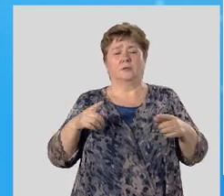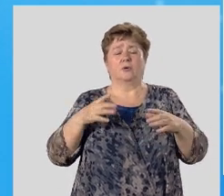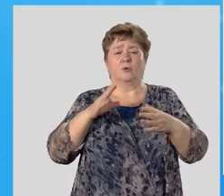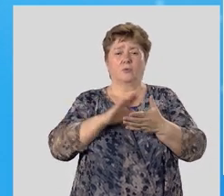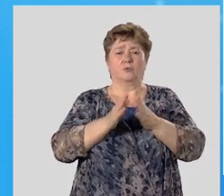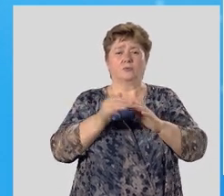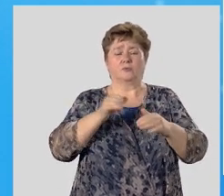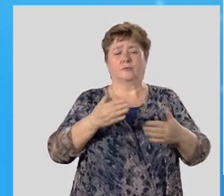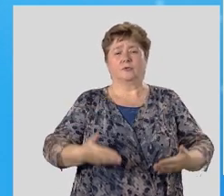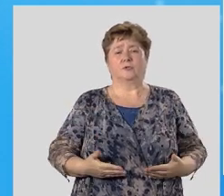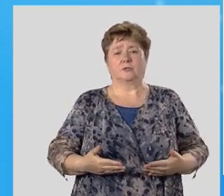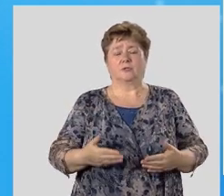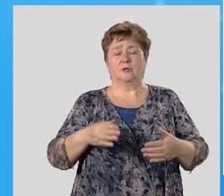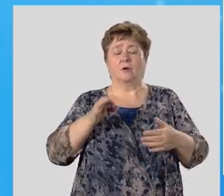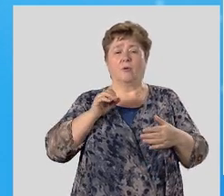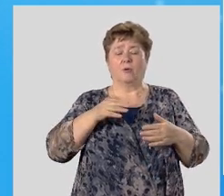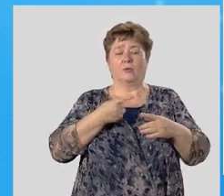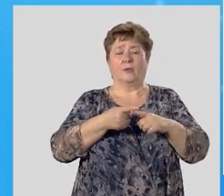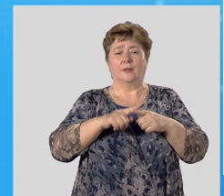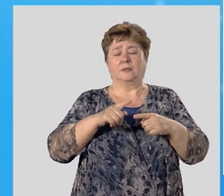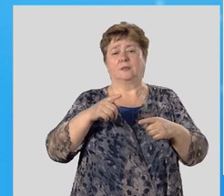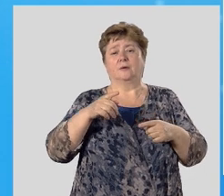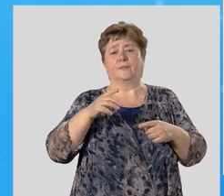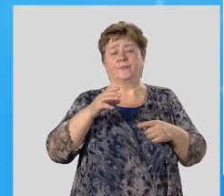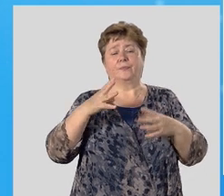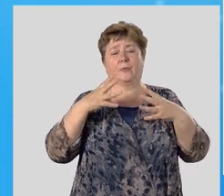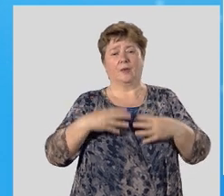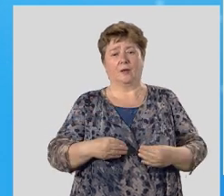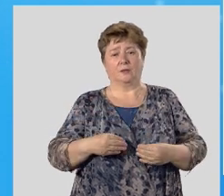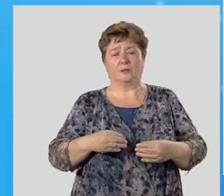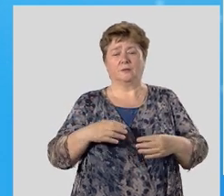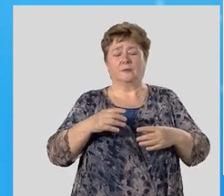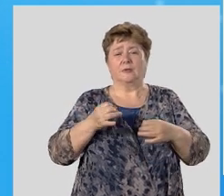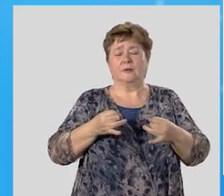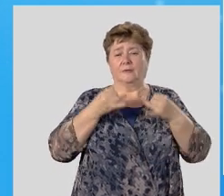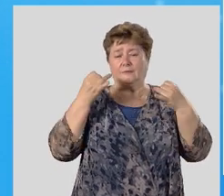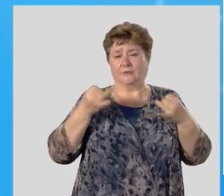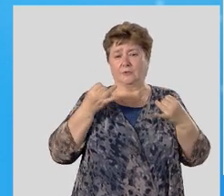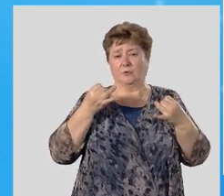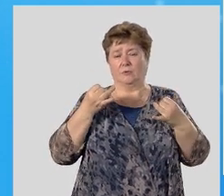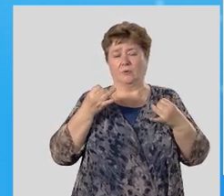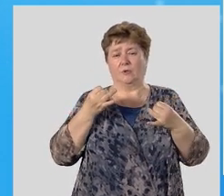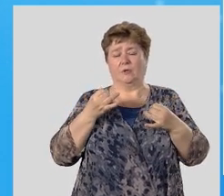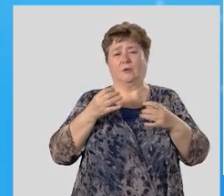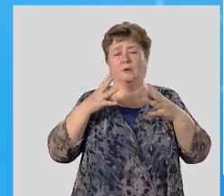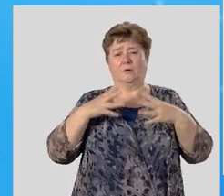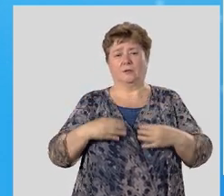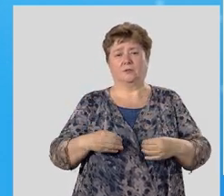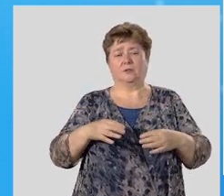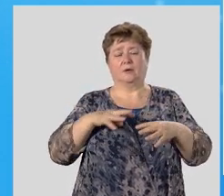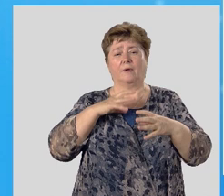признаками. От этих особей постепенно в ходе исторического развития органического